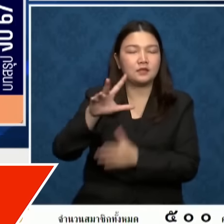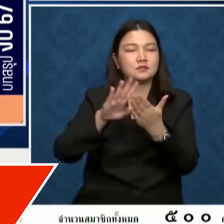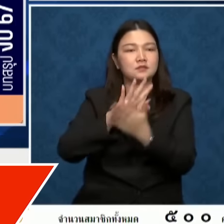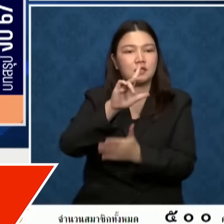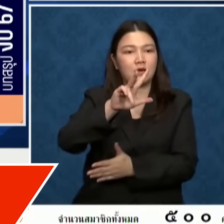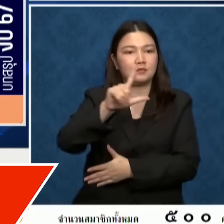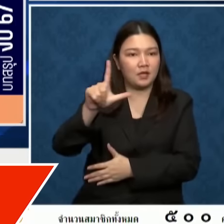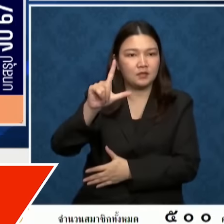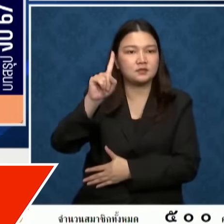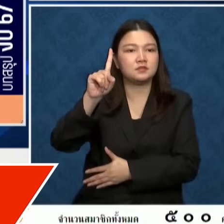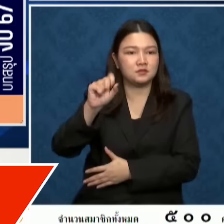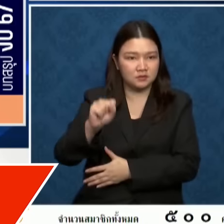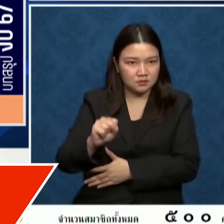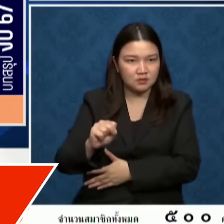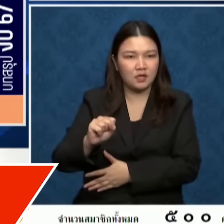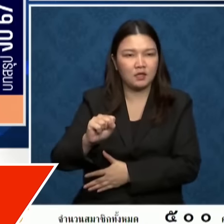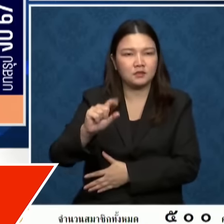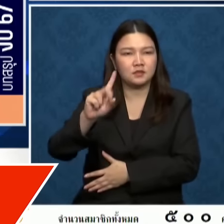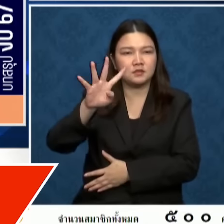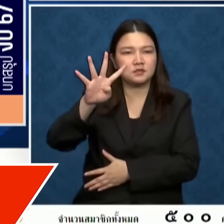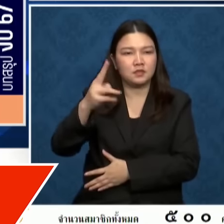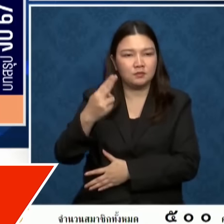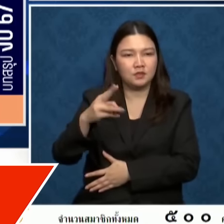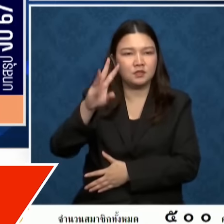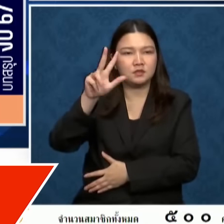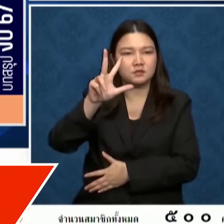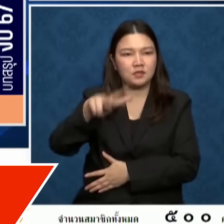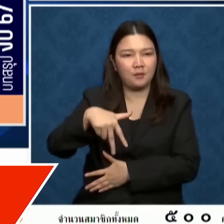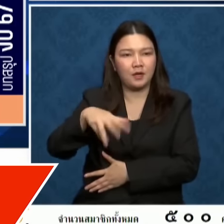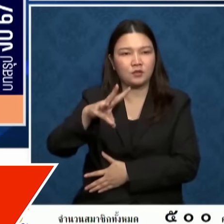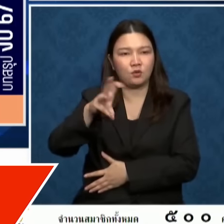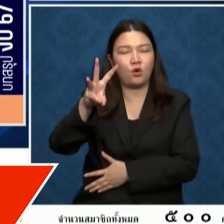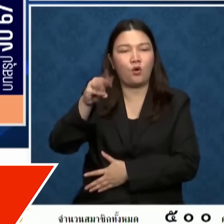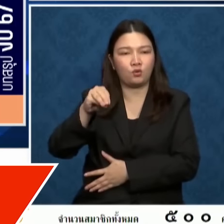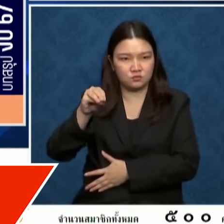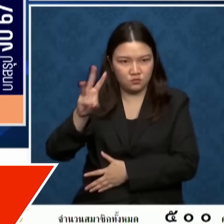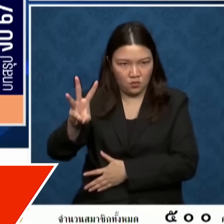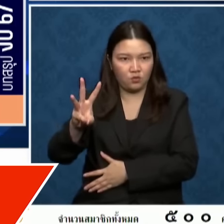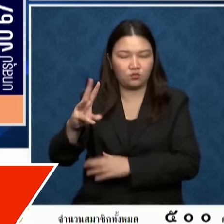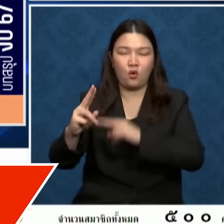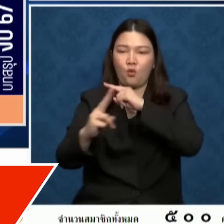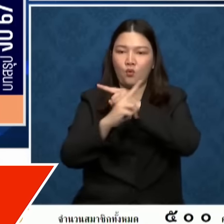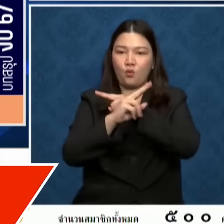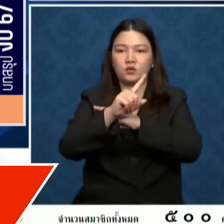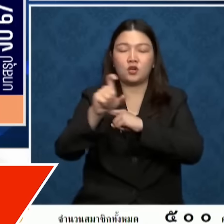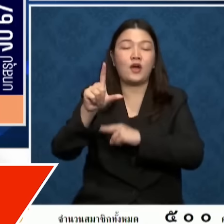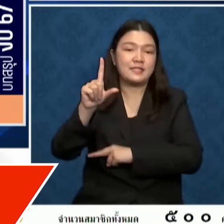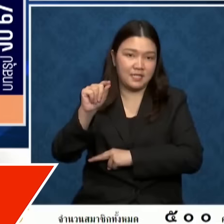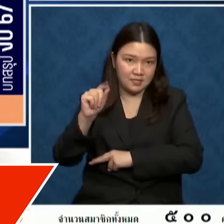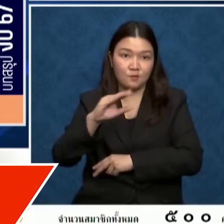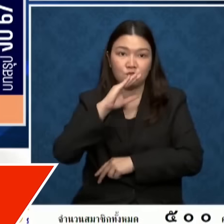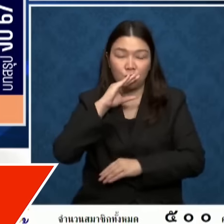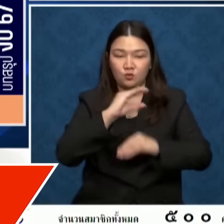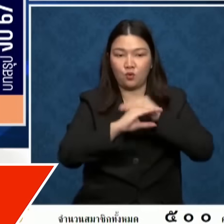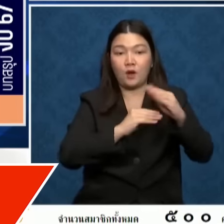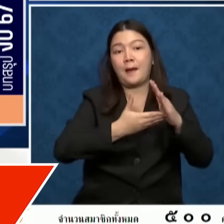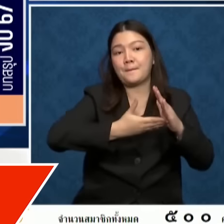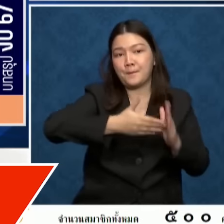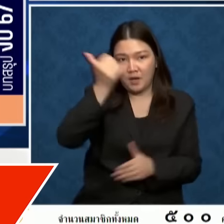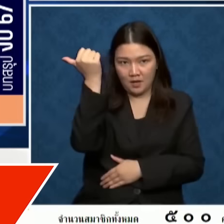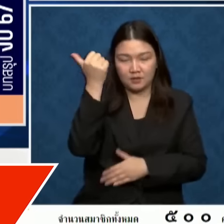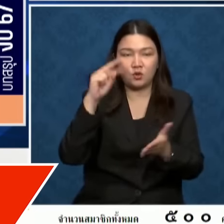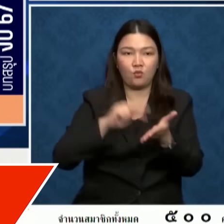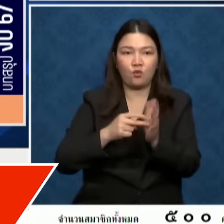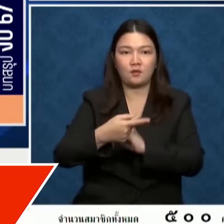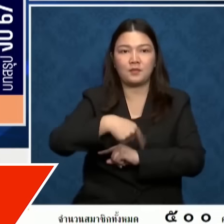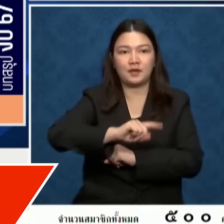3,660 บาทหากรวม 120 คัณ หากโครงการนี้ผ่านไปโคร